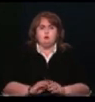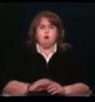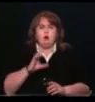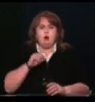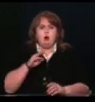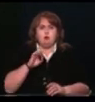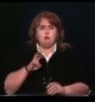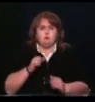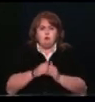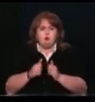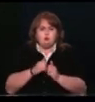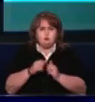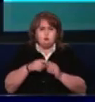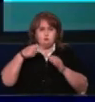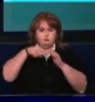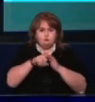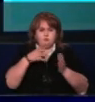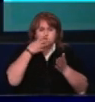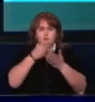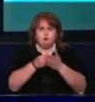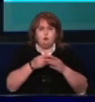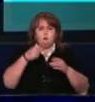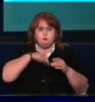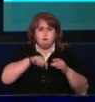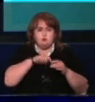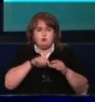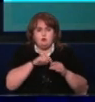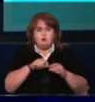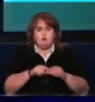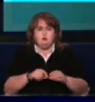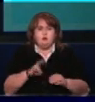атом, каждый атом, находясь в своем стационарном